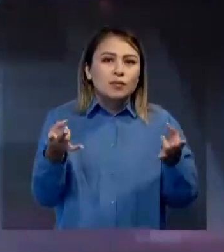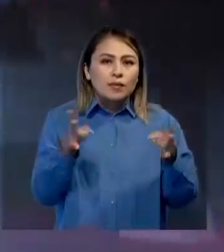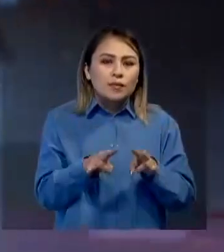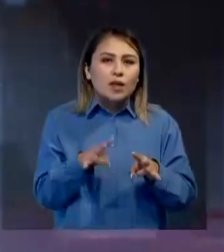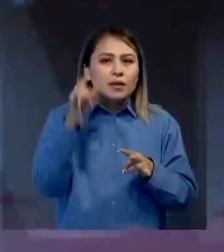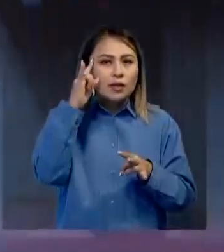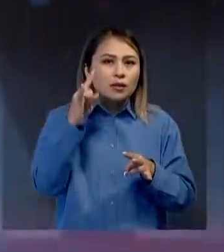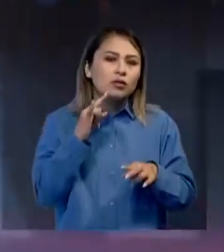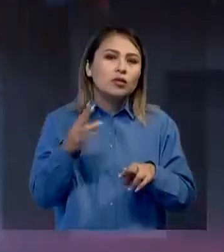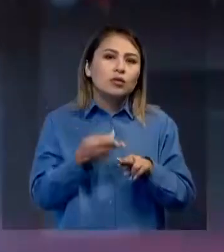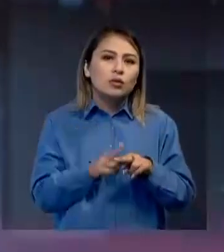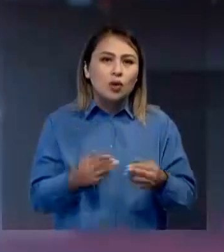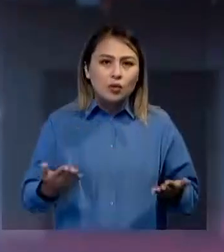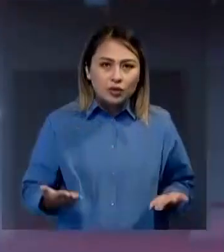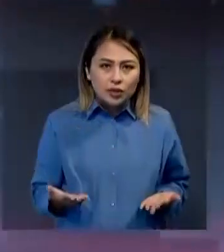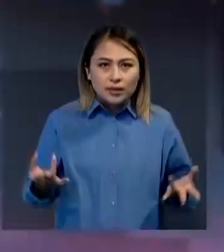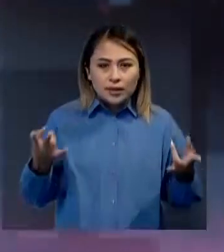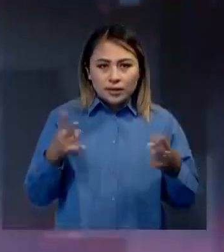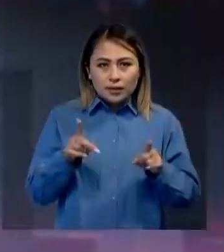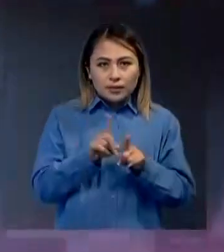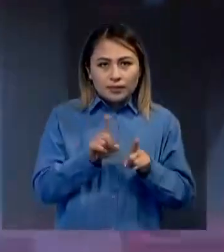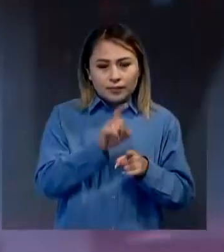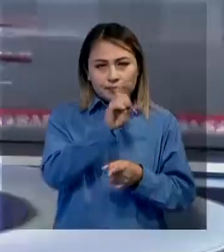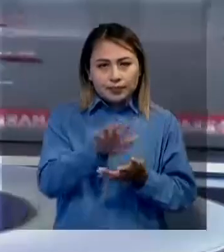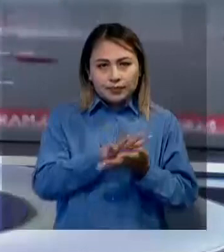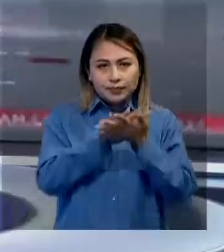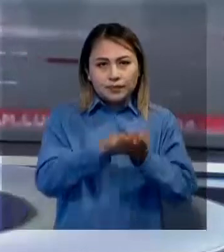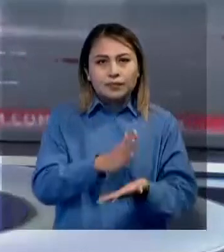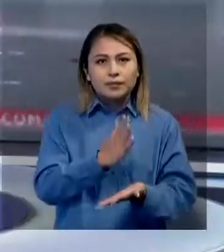көздейді. Тіпті Қазақстанда тұрақты тұруға өтініш қалдырғандары да бар.